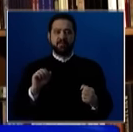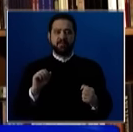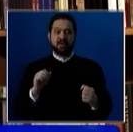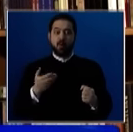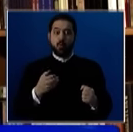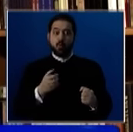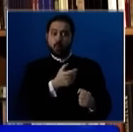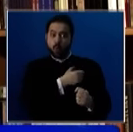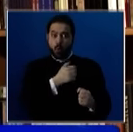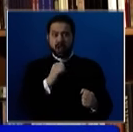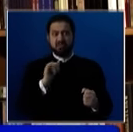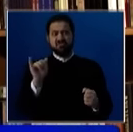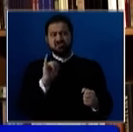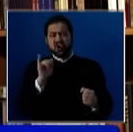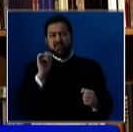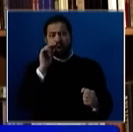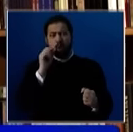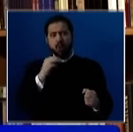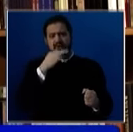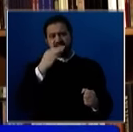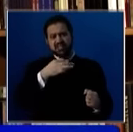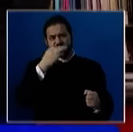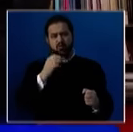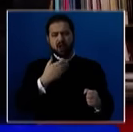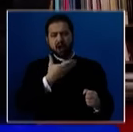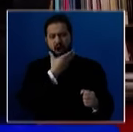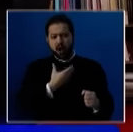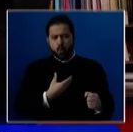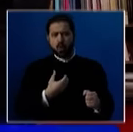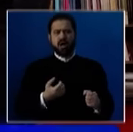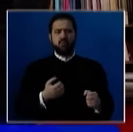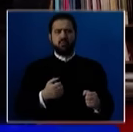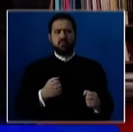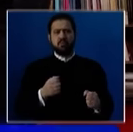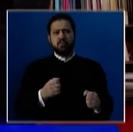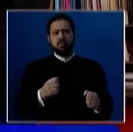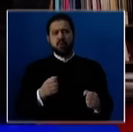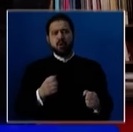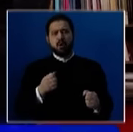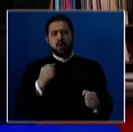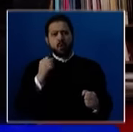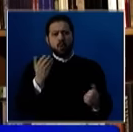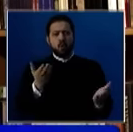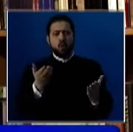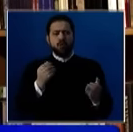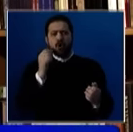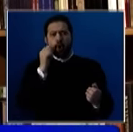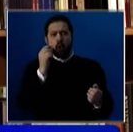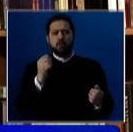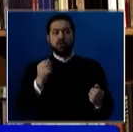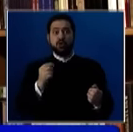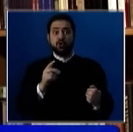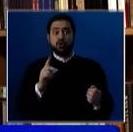poate cineva ar spune, sigur, monahul, călugărul, Ava Arsenie este un monah, un monah de exemplu, un monah demn de urmat. Ei,